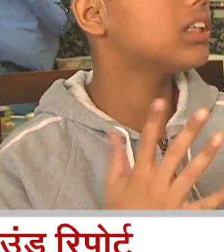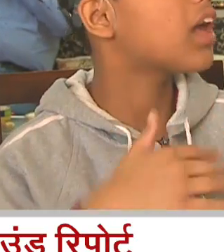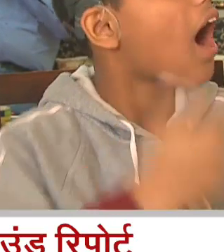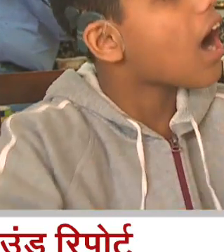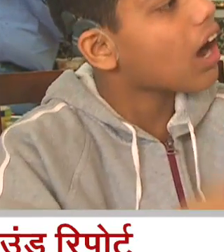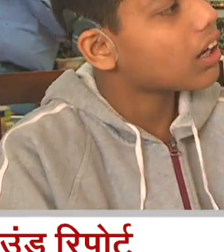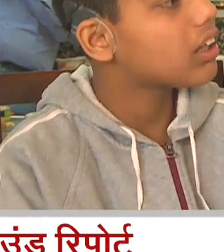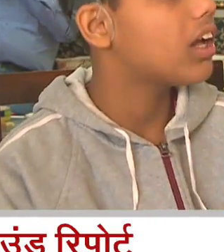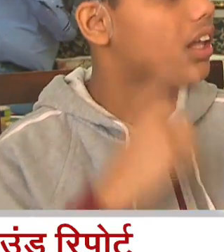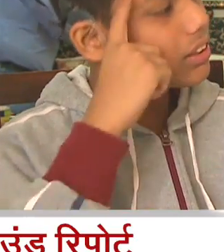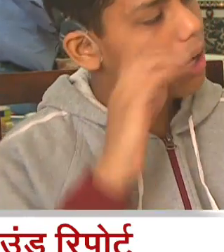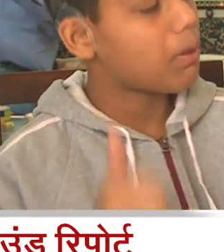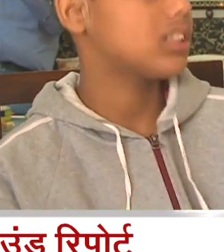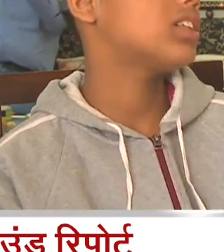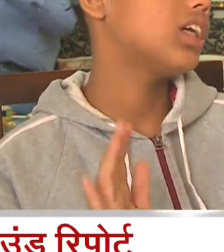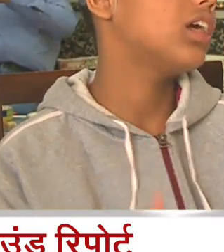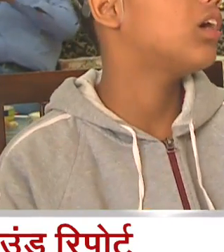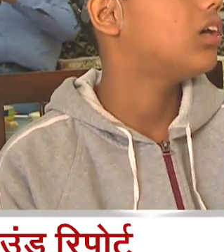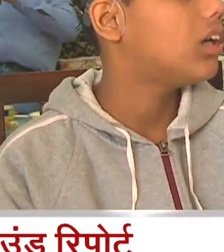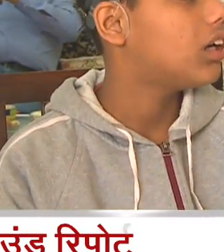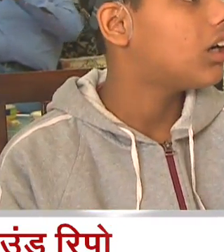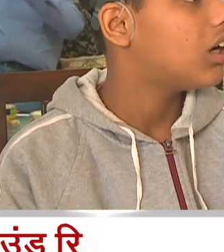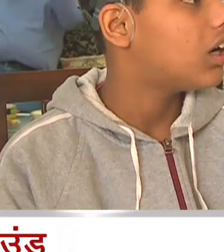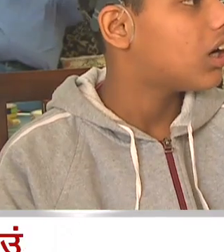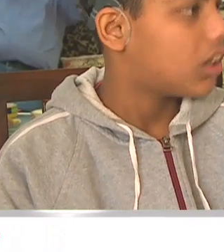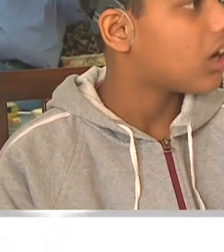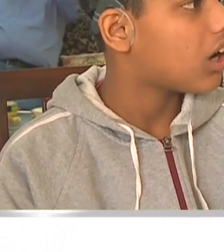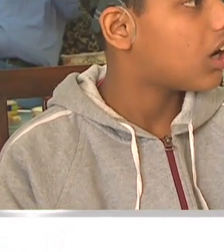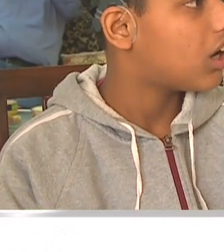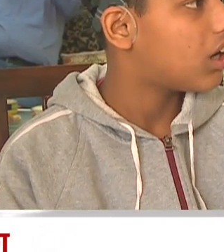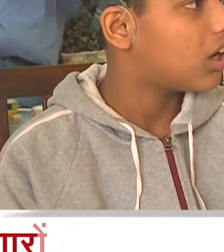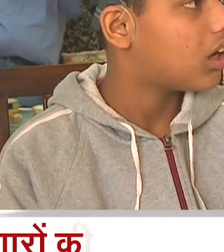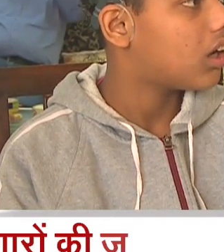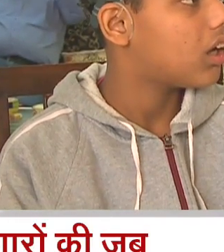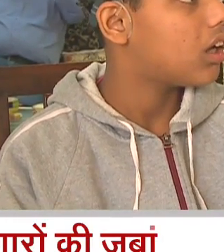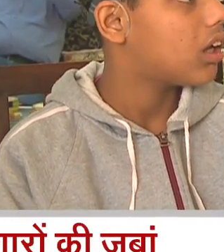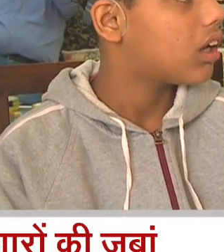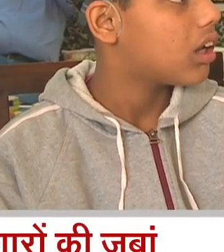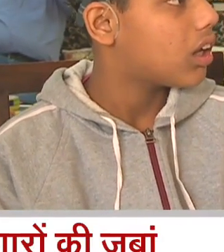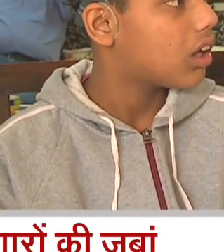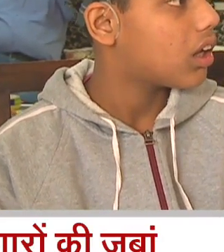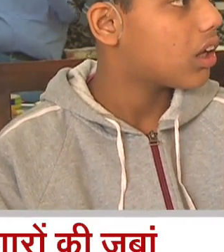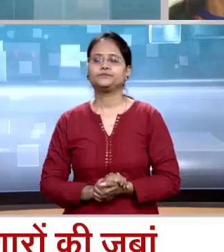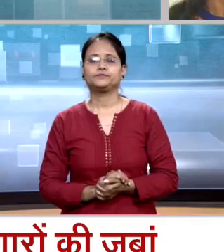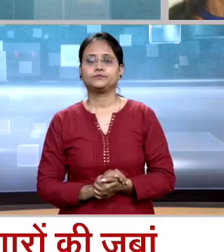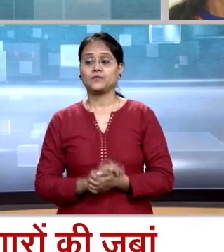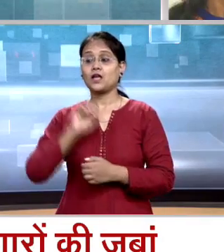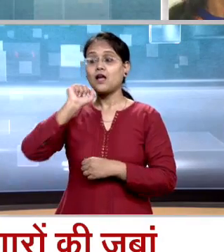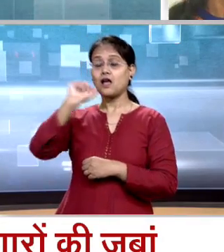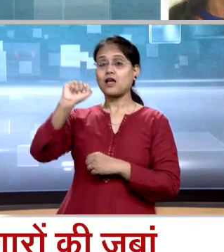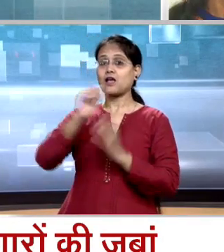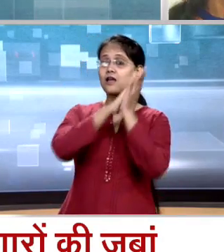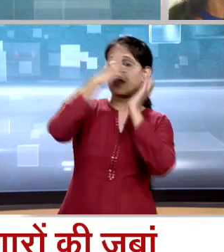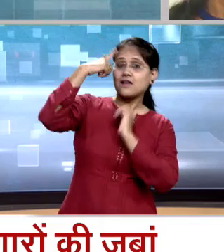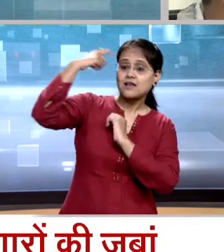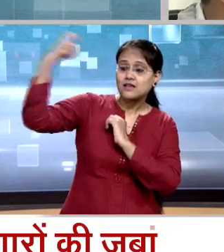किया, और अभी तो कोई भी इसमें मुझे परेशानी नहीं होती है। वो भी बहुत अच्छे से समझ जाते हैं और मैं भी उनका सिखाया हुआ समझ जाता। अपने सपनों